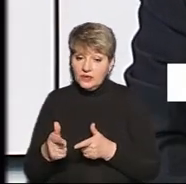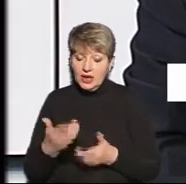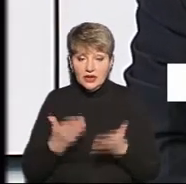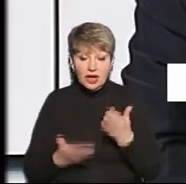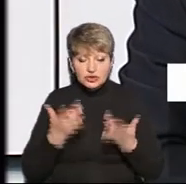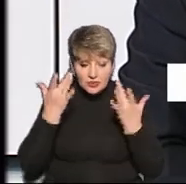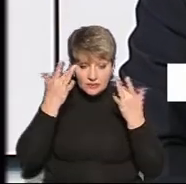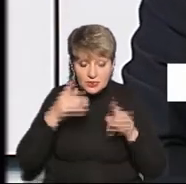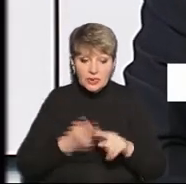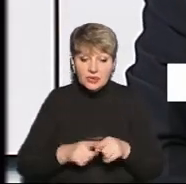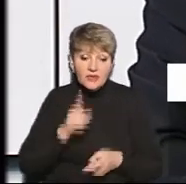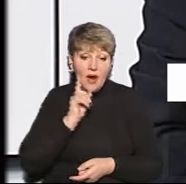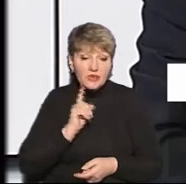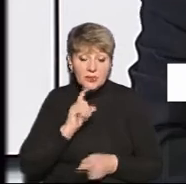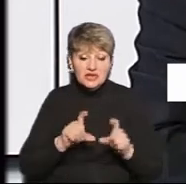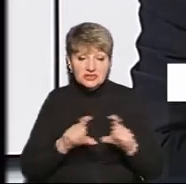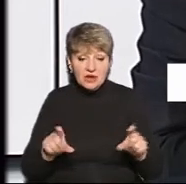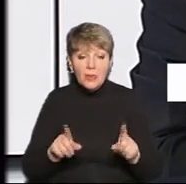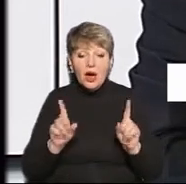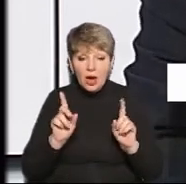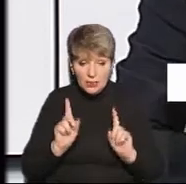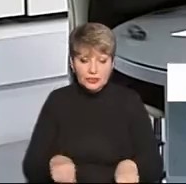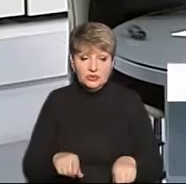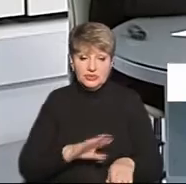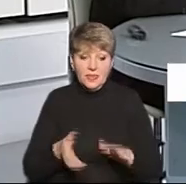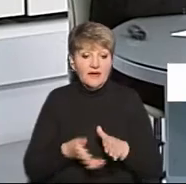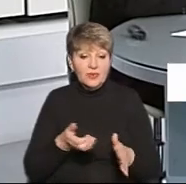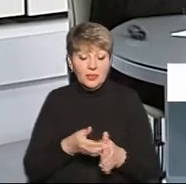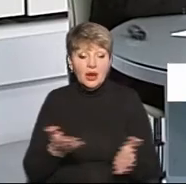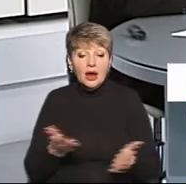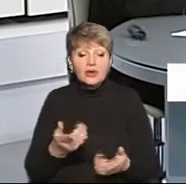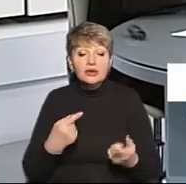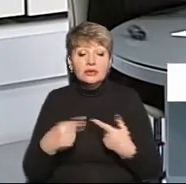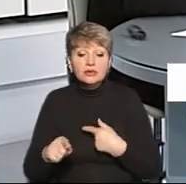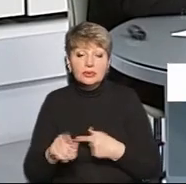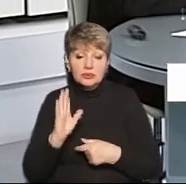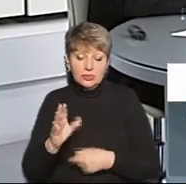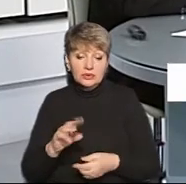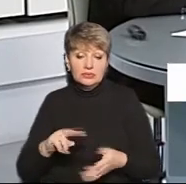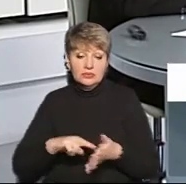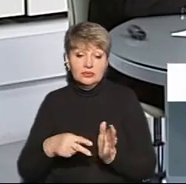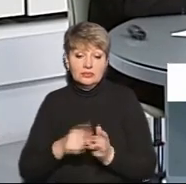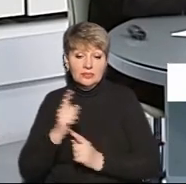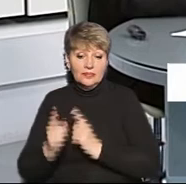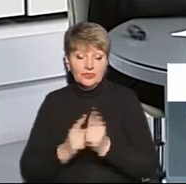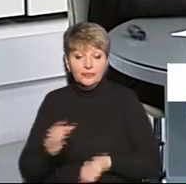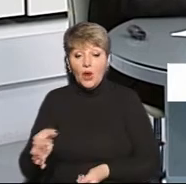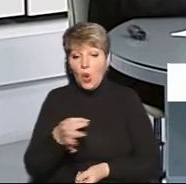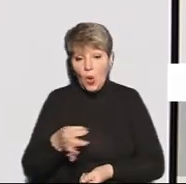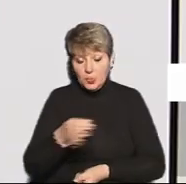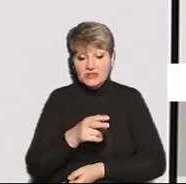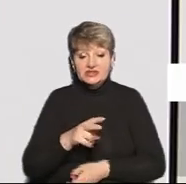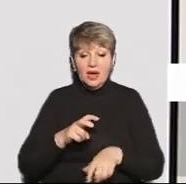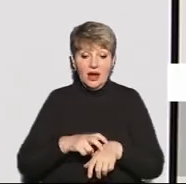шпиталю не вистачить, які ще медичні заклади Черкас, можливо, обласна лікарня, готові прийняти хворих і бути перепрофілюваними? Ми знаємо, що обласна лікарня також